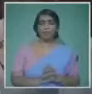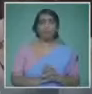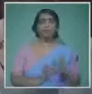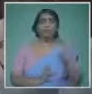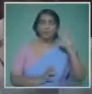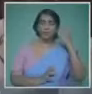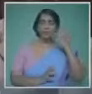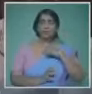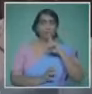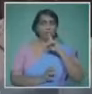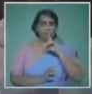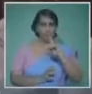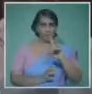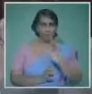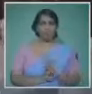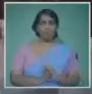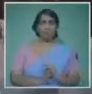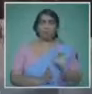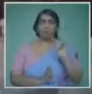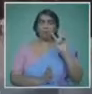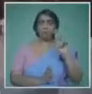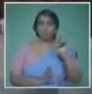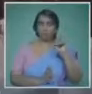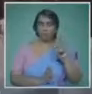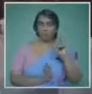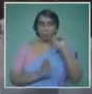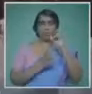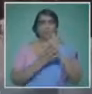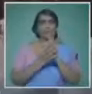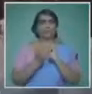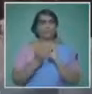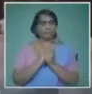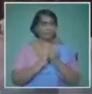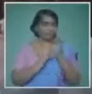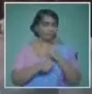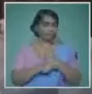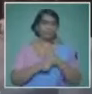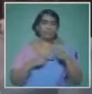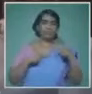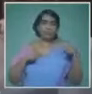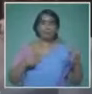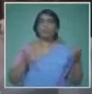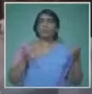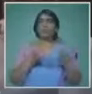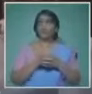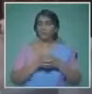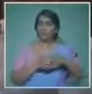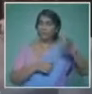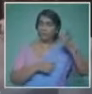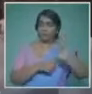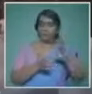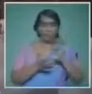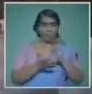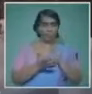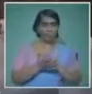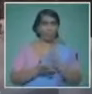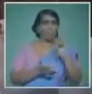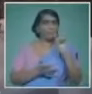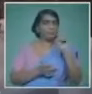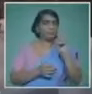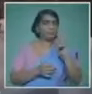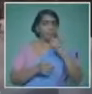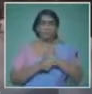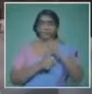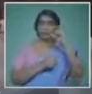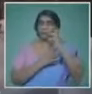විශේෂම සඳහන් කරන්න ඕනේ 21 වෙනි සංශෝධනය ආණ්ඩු පක්ෂ විපක්ෂ ඔක්කොම එකතුලා තමයි සම්මත කළේ. 21 වෙනි